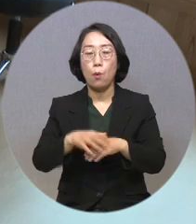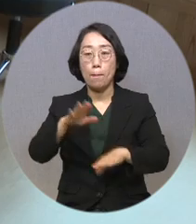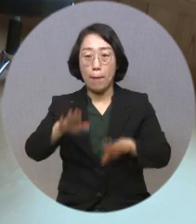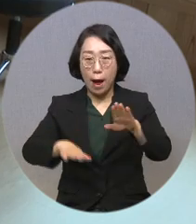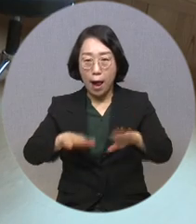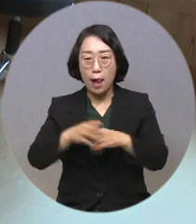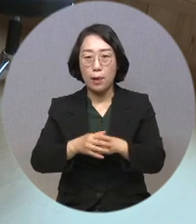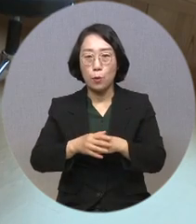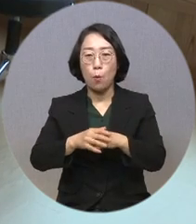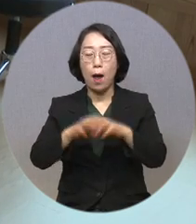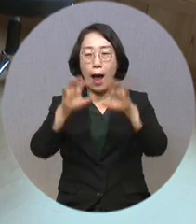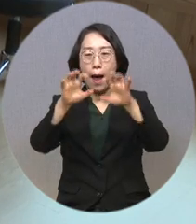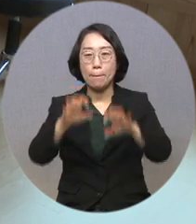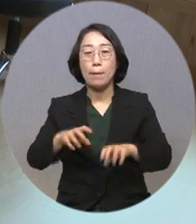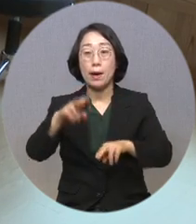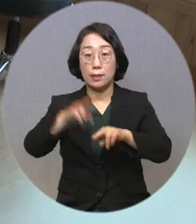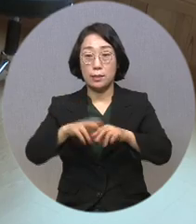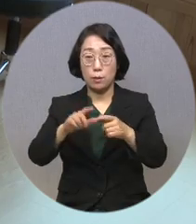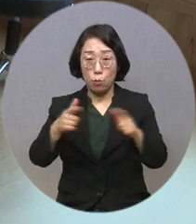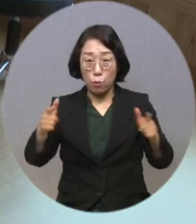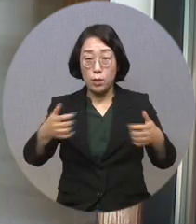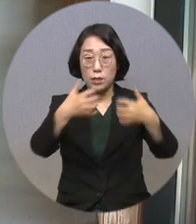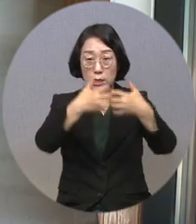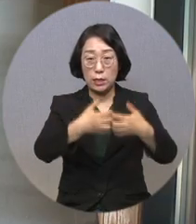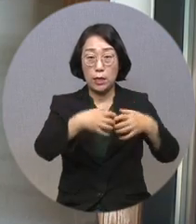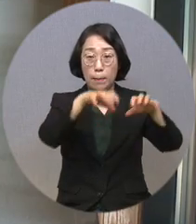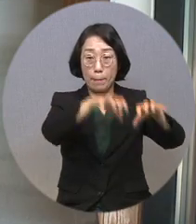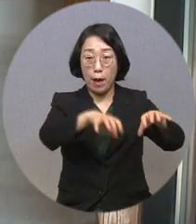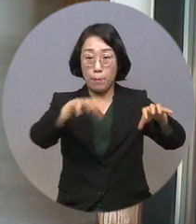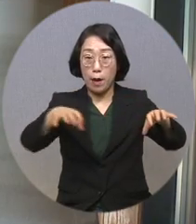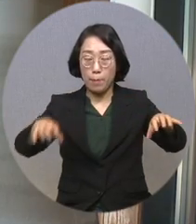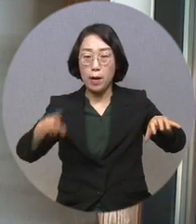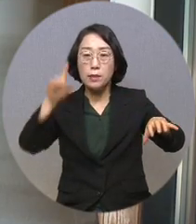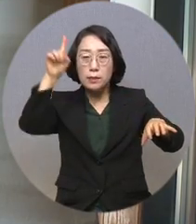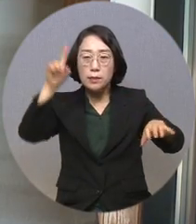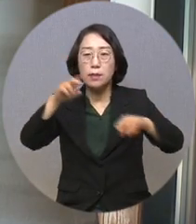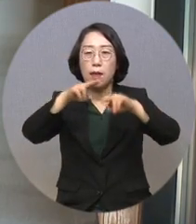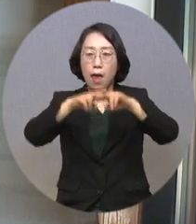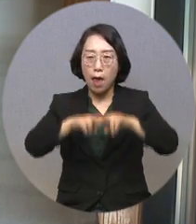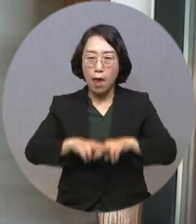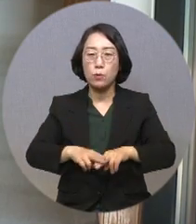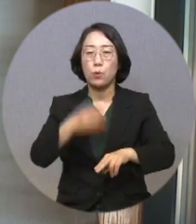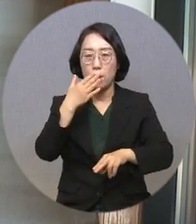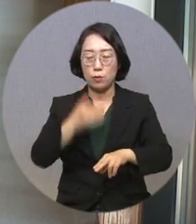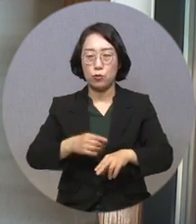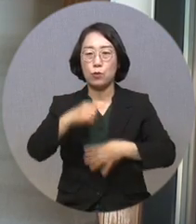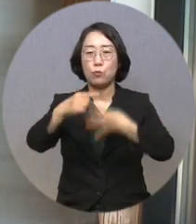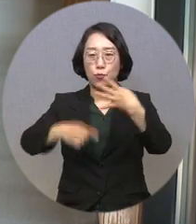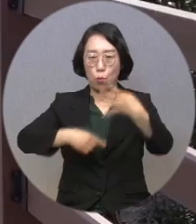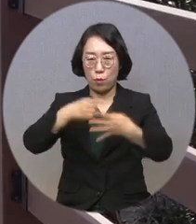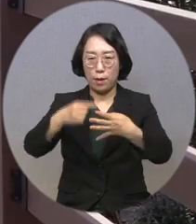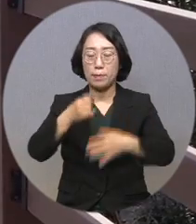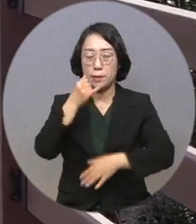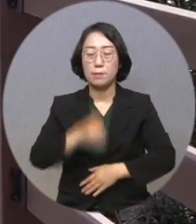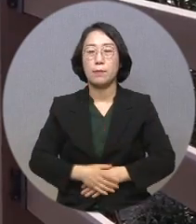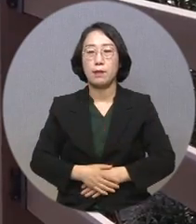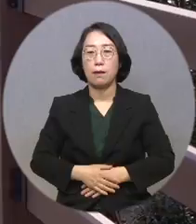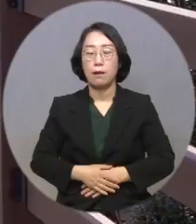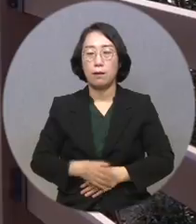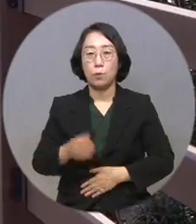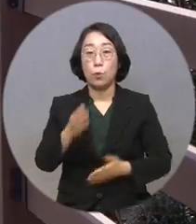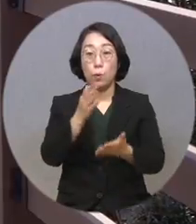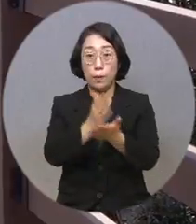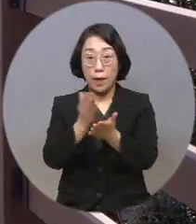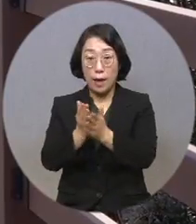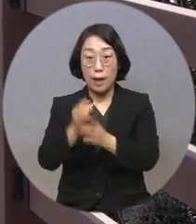조교기, 안마의자인 최신 기기를 통하여 맞춤형 스트레스 해소 프로그램이 진행됩니다. 또한